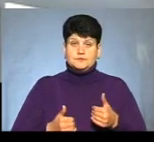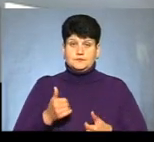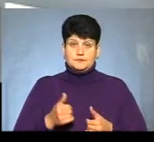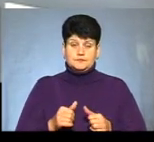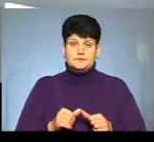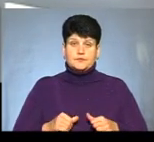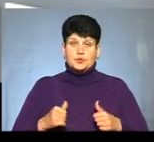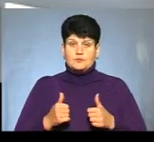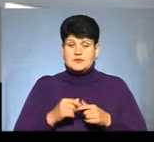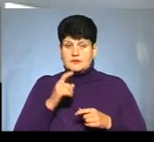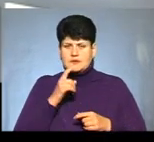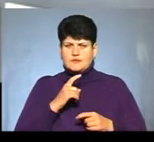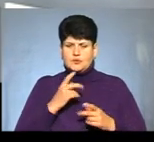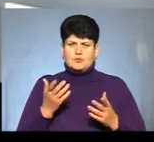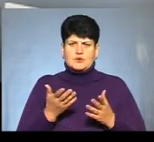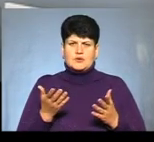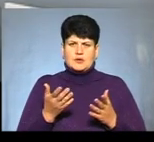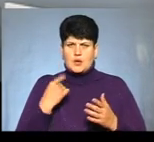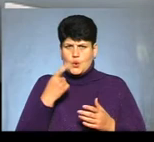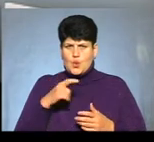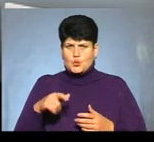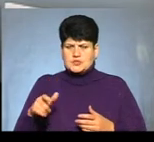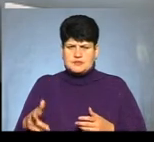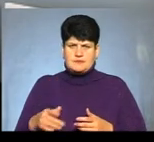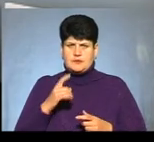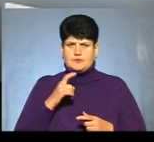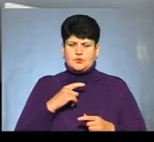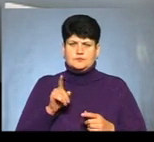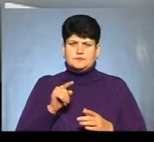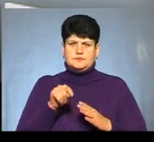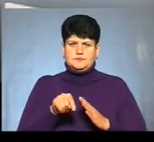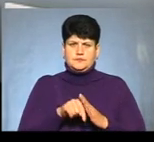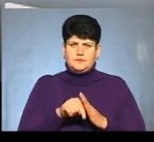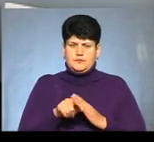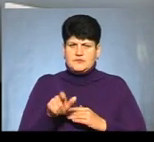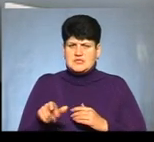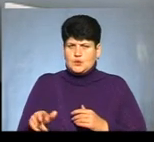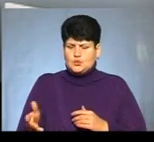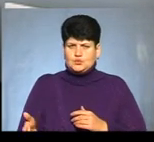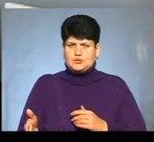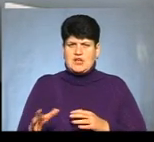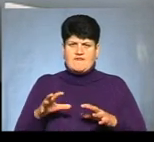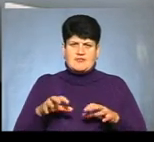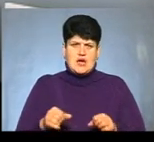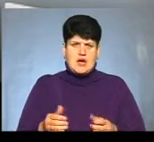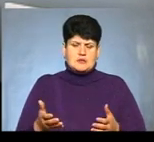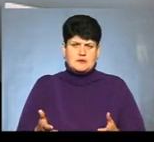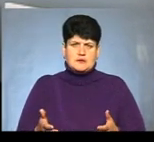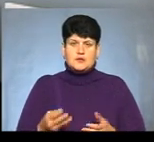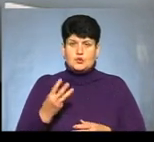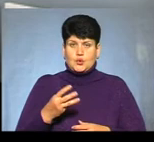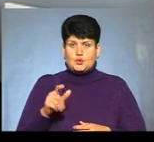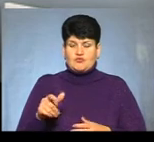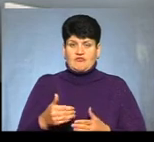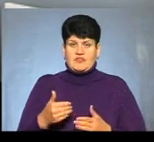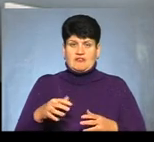Не може бути конкурсна комісія, не зрозуміло з яких осіб, не зрозуміло, що там за люди. Влада.